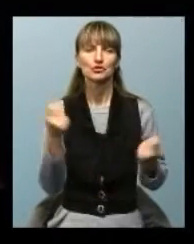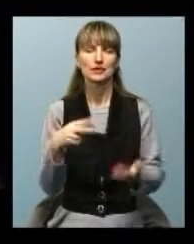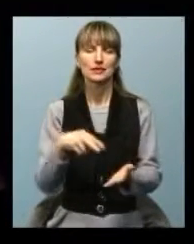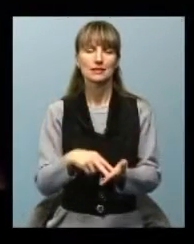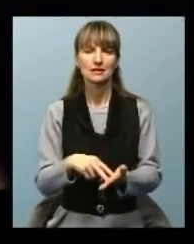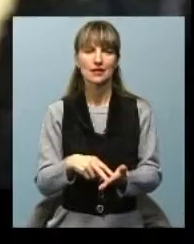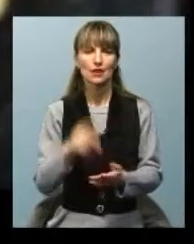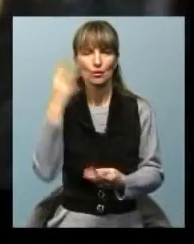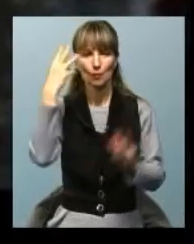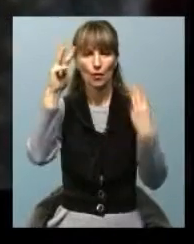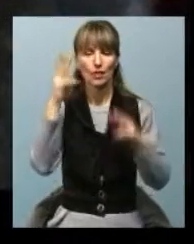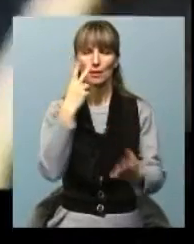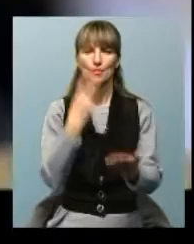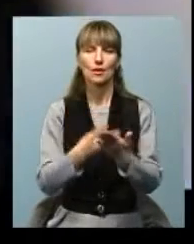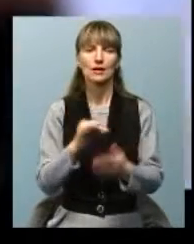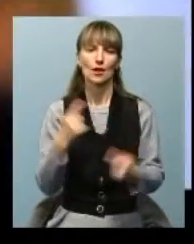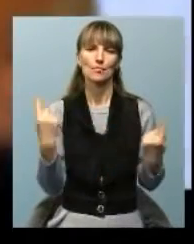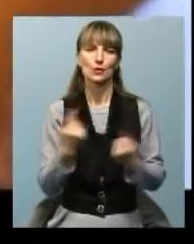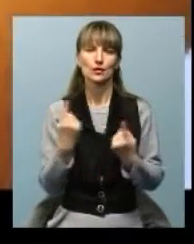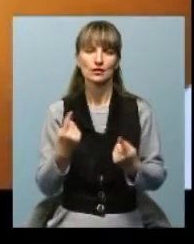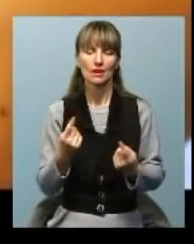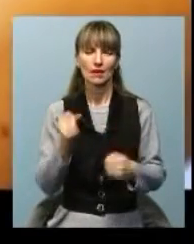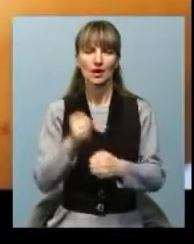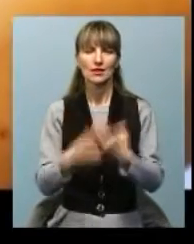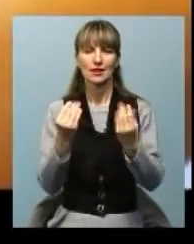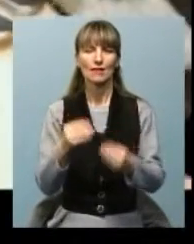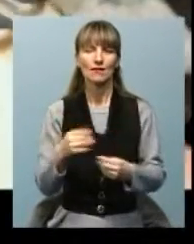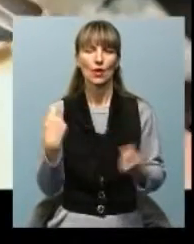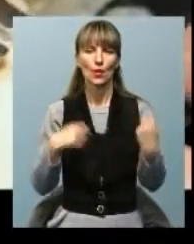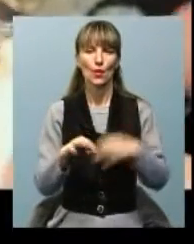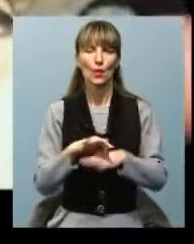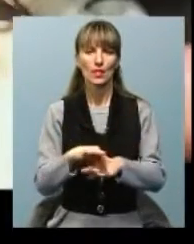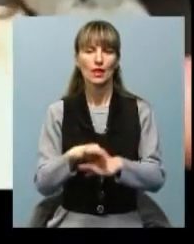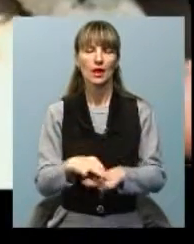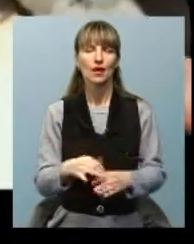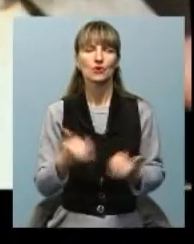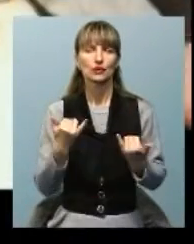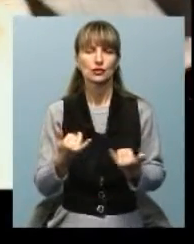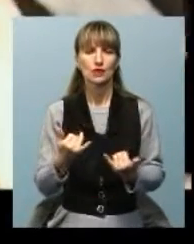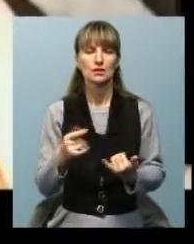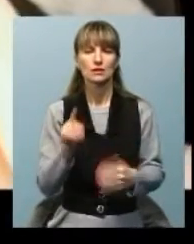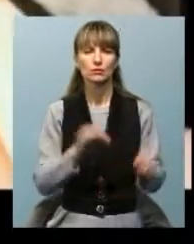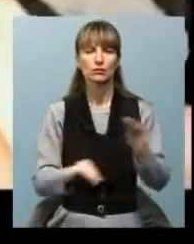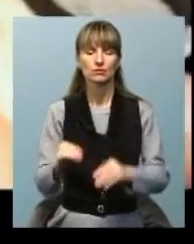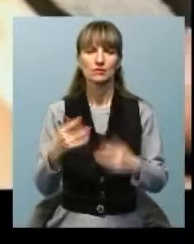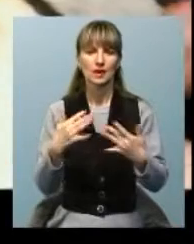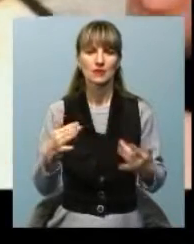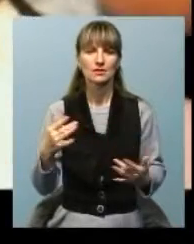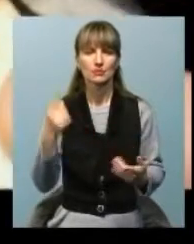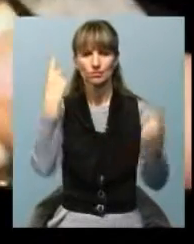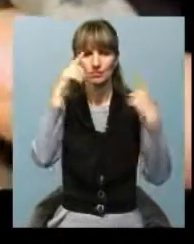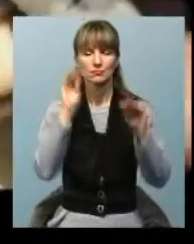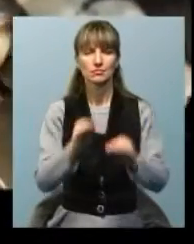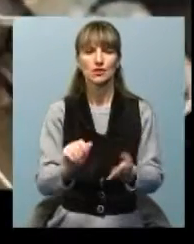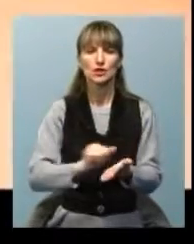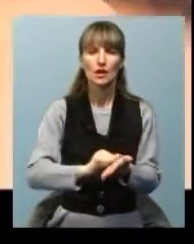частиною модних показів та повсякденного одягу. Зараз до їх виготовлення підходять творчо, використовуючи різні технології.